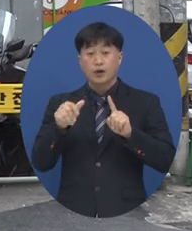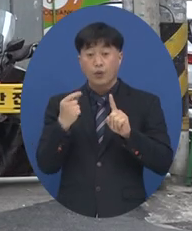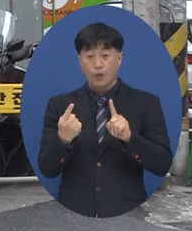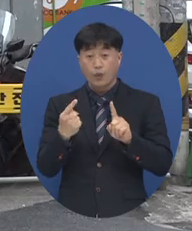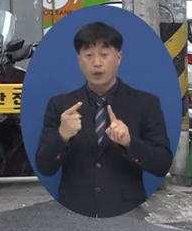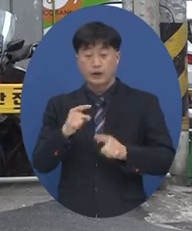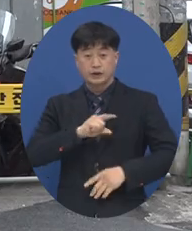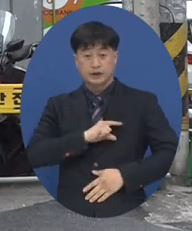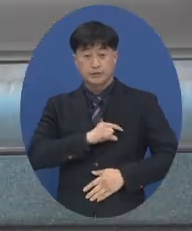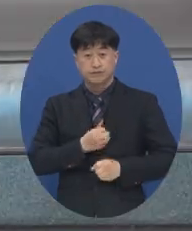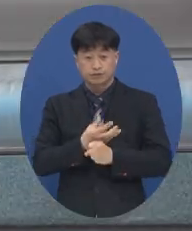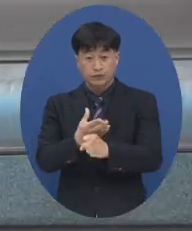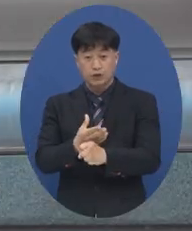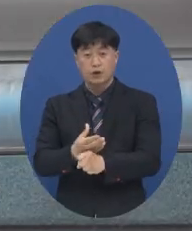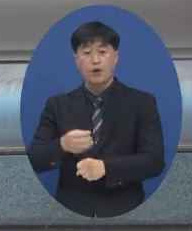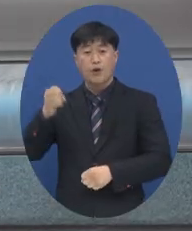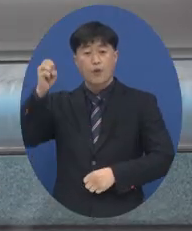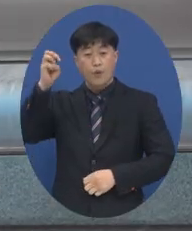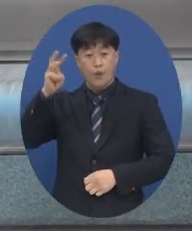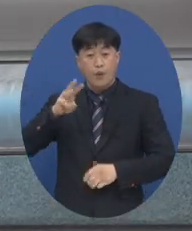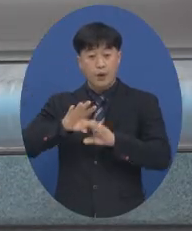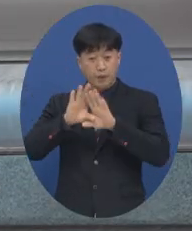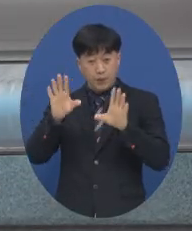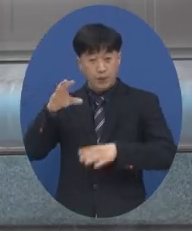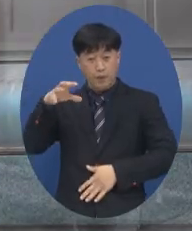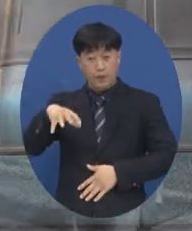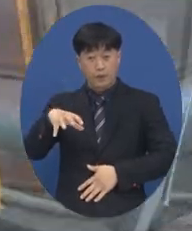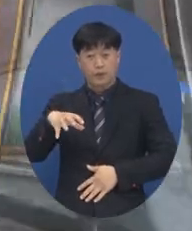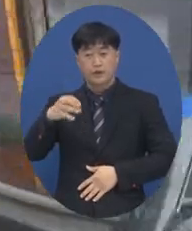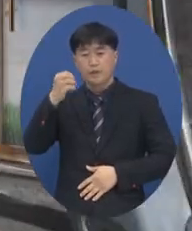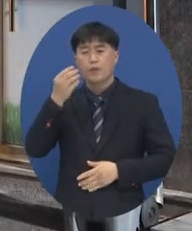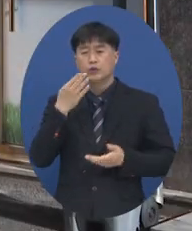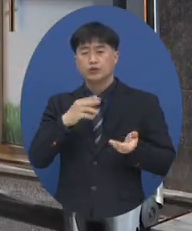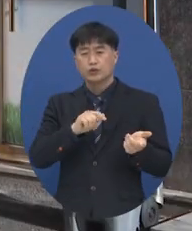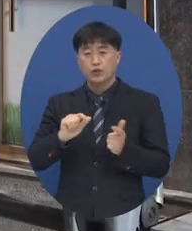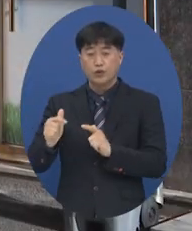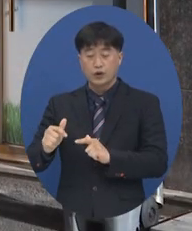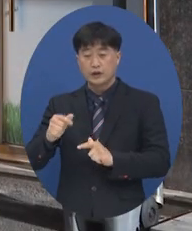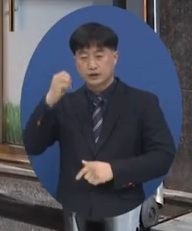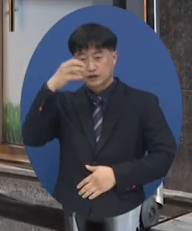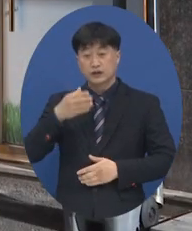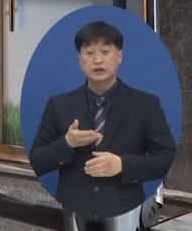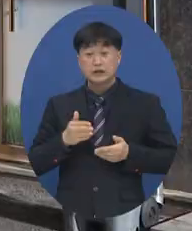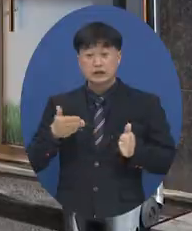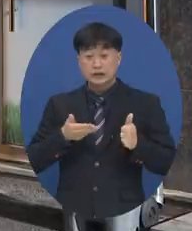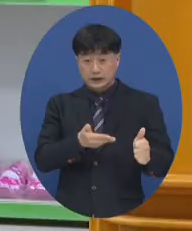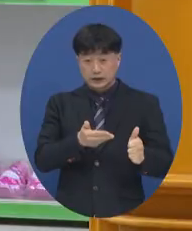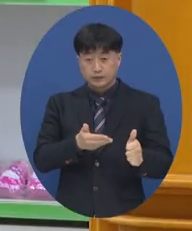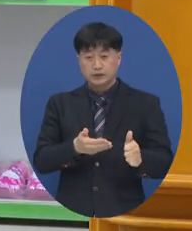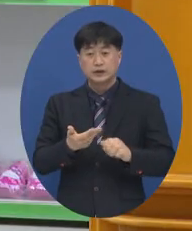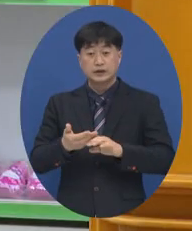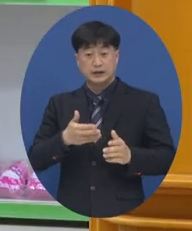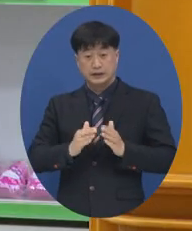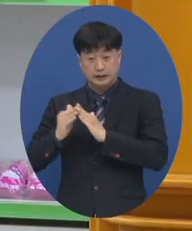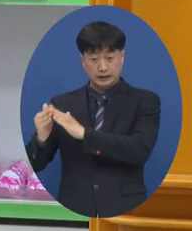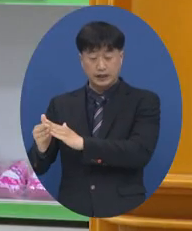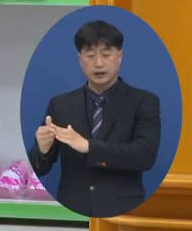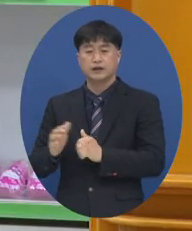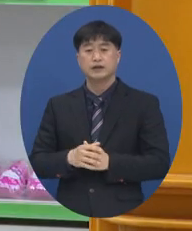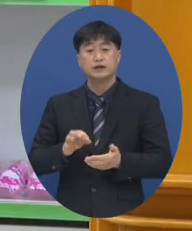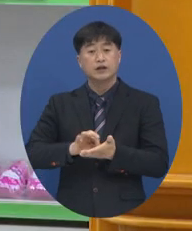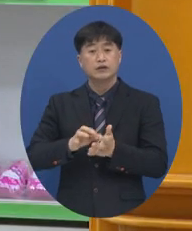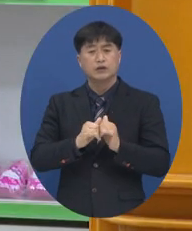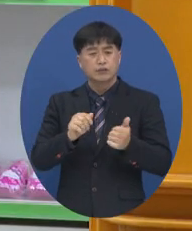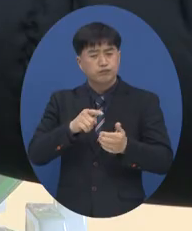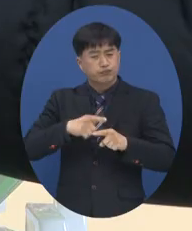1호점으로 이름을 알렸던 광명의 한 먹거리 그냥 드림 코너는 다른 동네로 장소를 옮겼습니다. 이용자 분석을 해보니